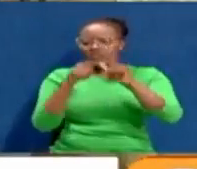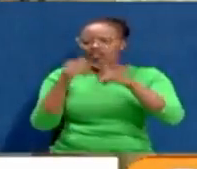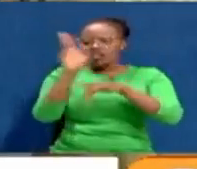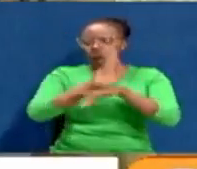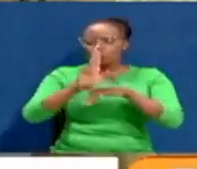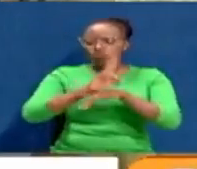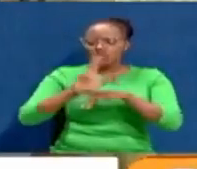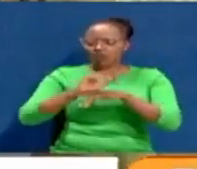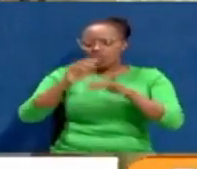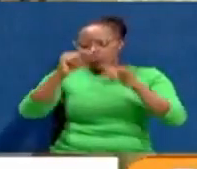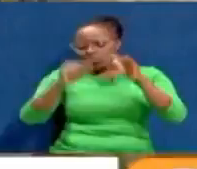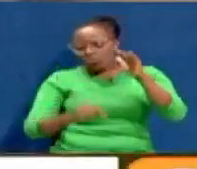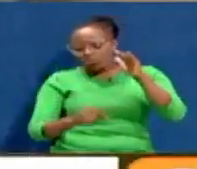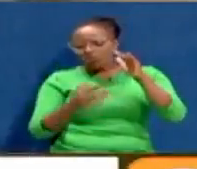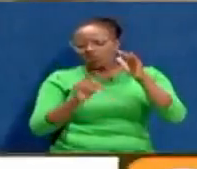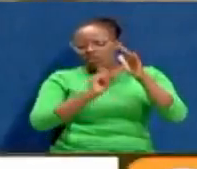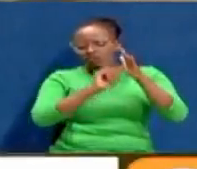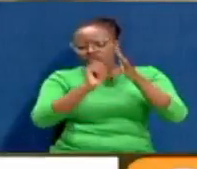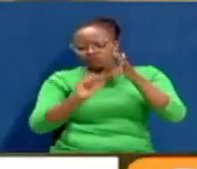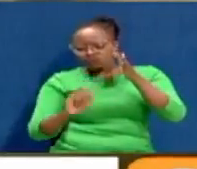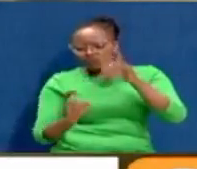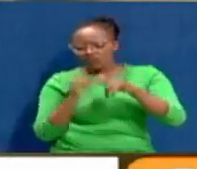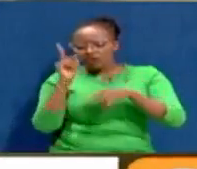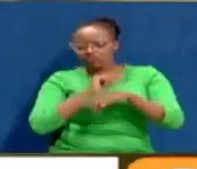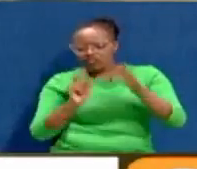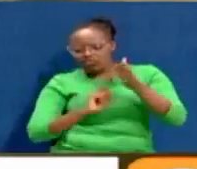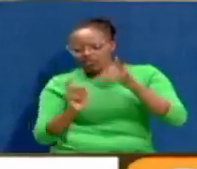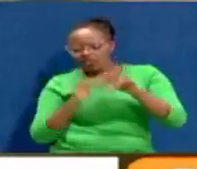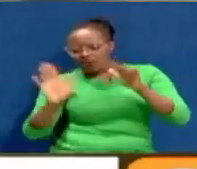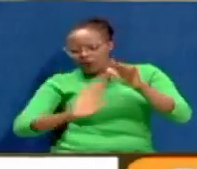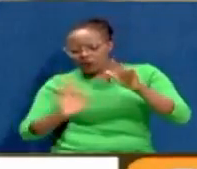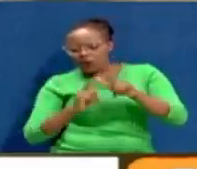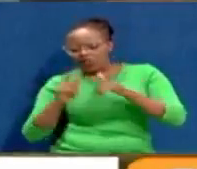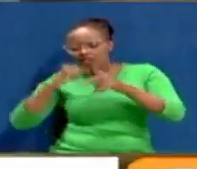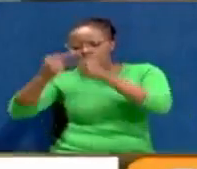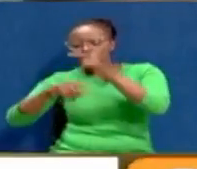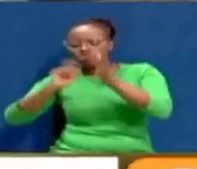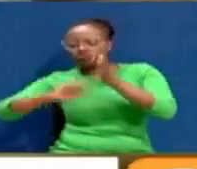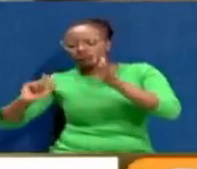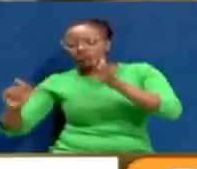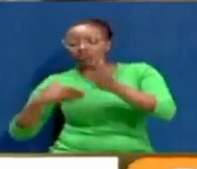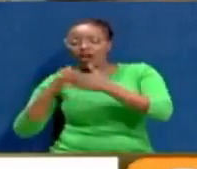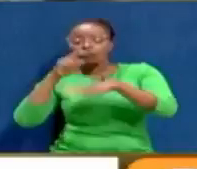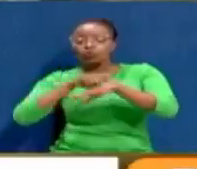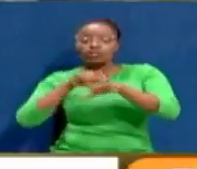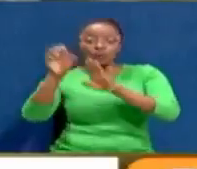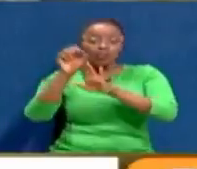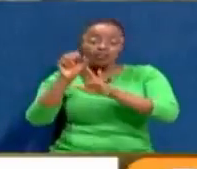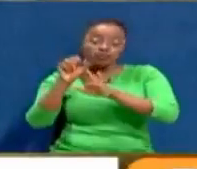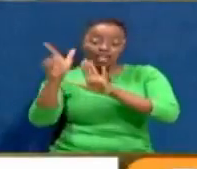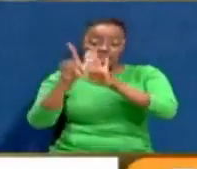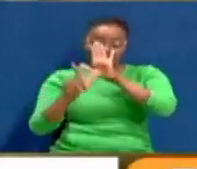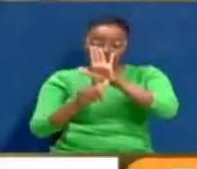natumia huu upande wa chini wote wa blackboard. Nikimaliza, nafuta, naendelea hivyo hivyo, mpaka somo nzima